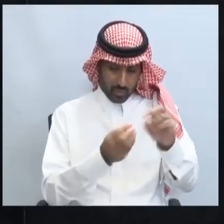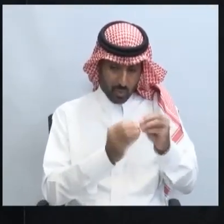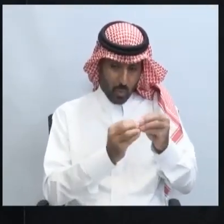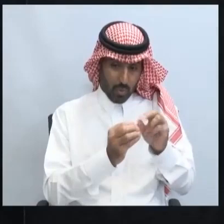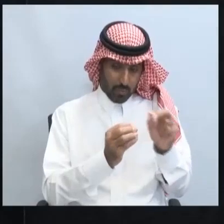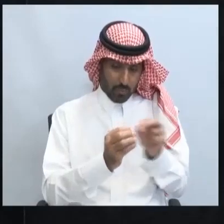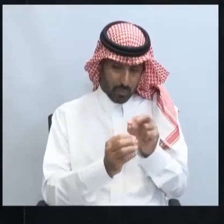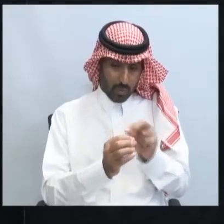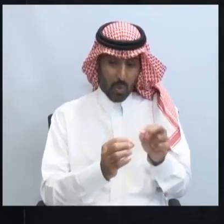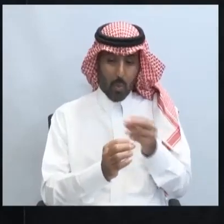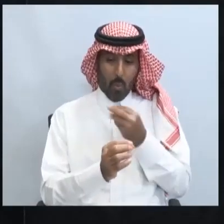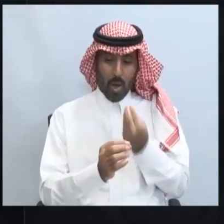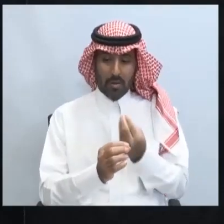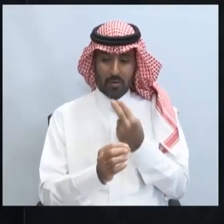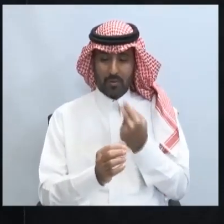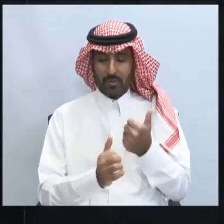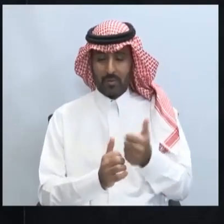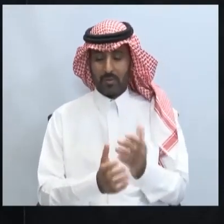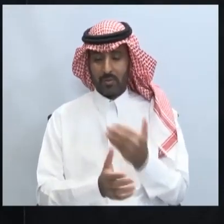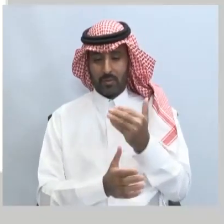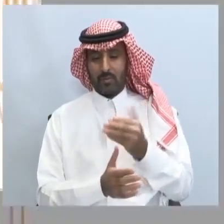ورائعا واختاروا الالوان